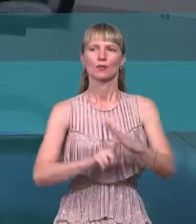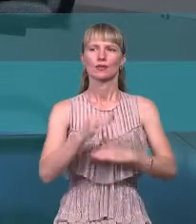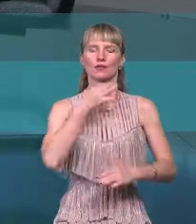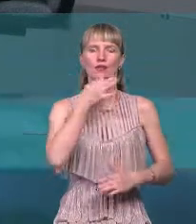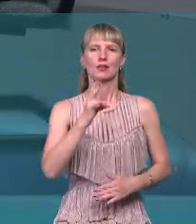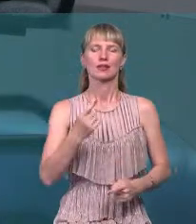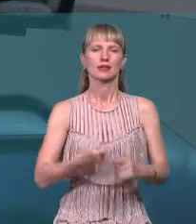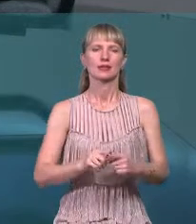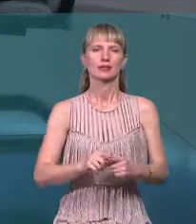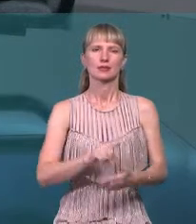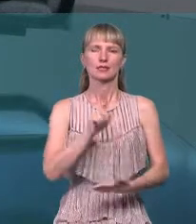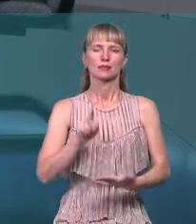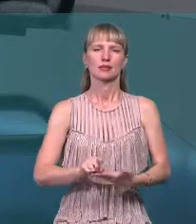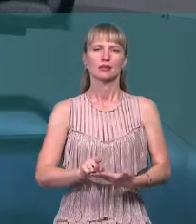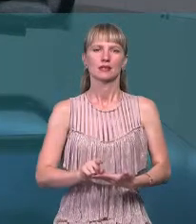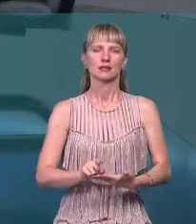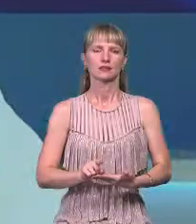на це запитання. Тобто це